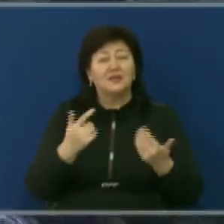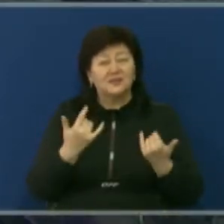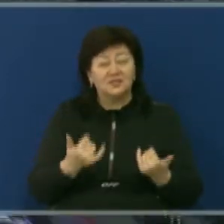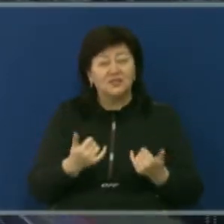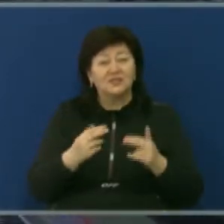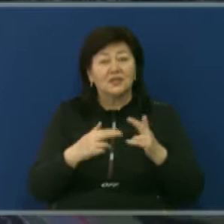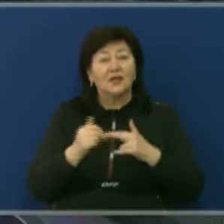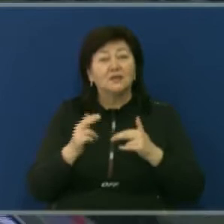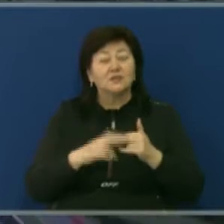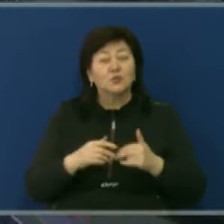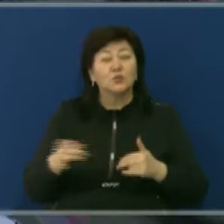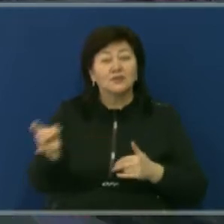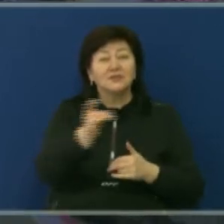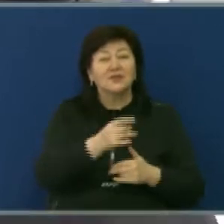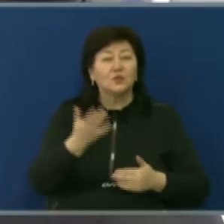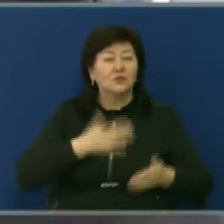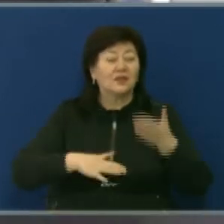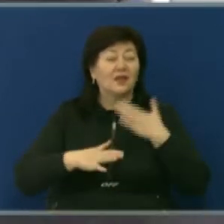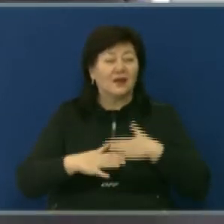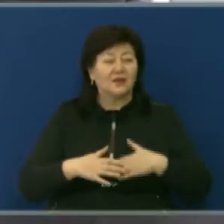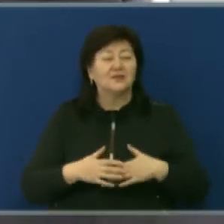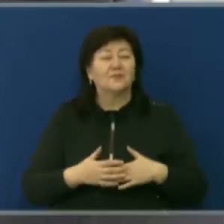рады, отмечают жители жилого района.